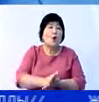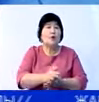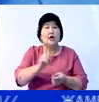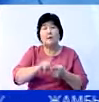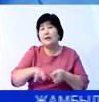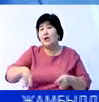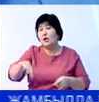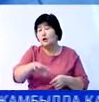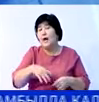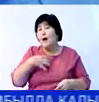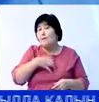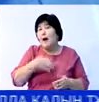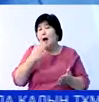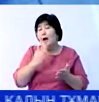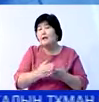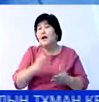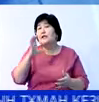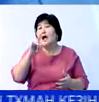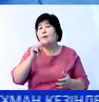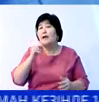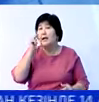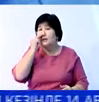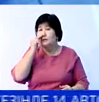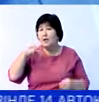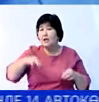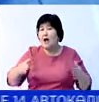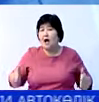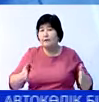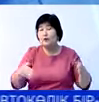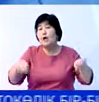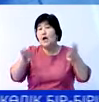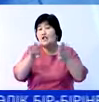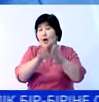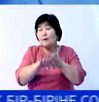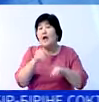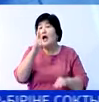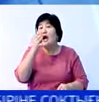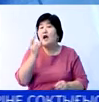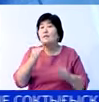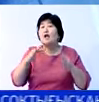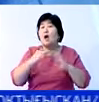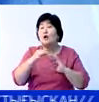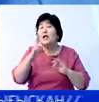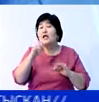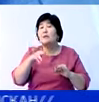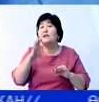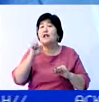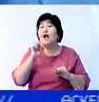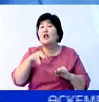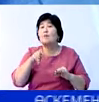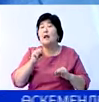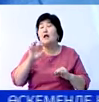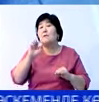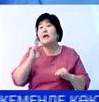байланысты республикалық маңызы бар Шамара-Сымкент автомобиль жолы жабылды. Нақтырақ айтсақ, Қармақшы ауданының кеме салған бекетінен